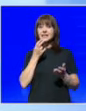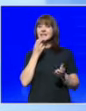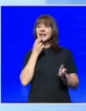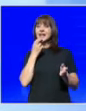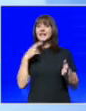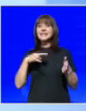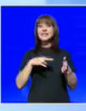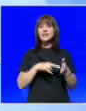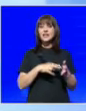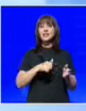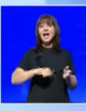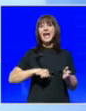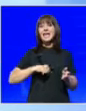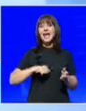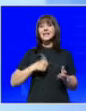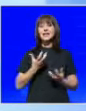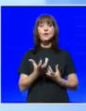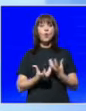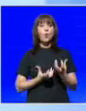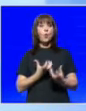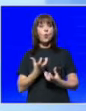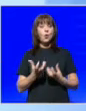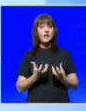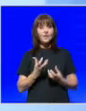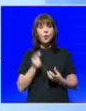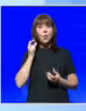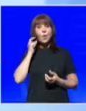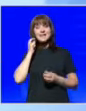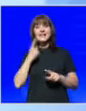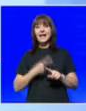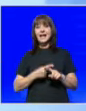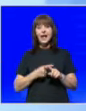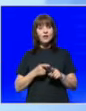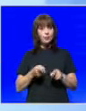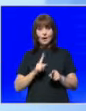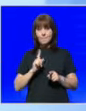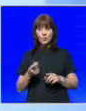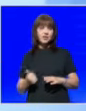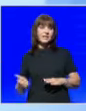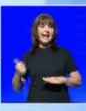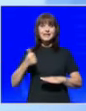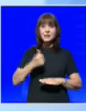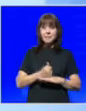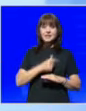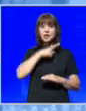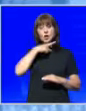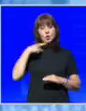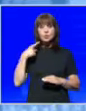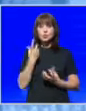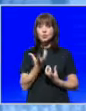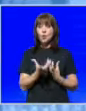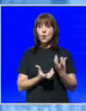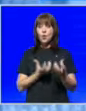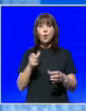с ядрено гориво от Уестингхаус. Смятате ли, че това ядрено гориво може да замести изцяло руското ядрено гориво? Това